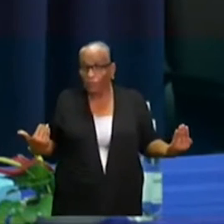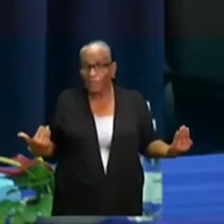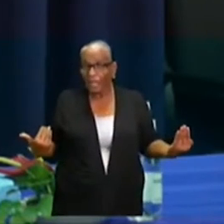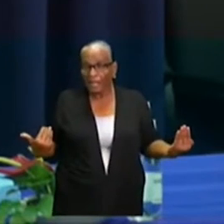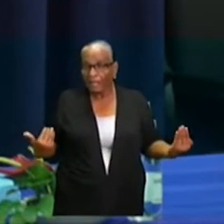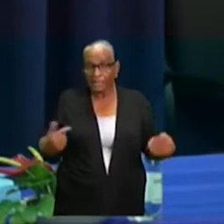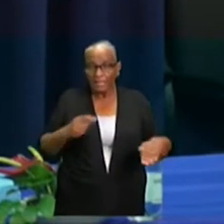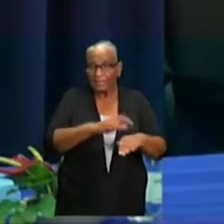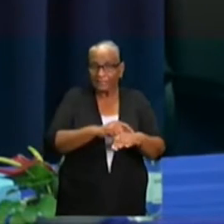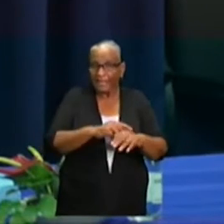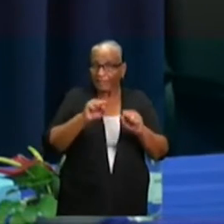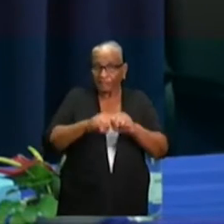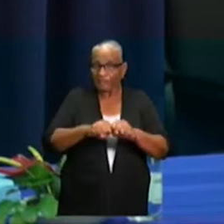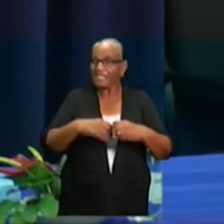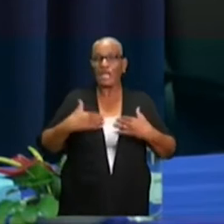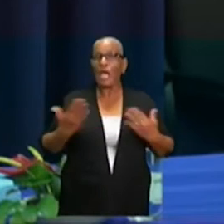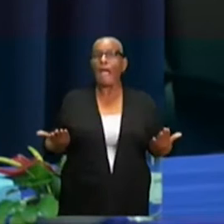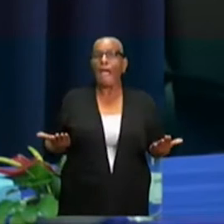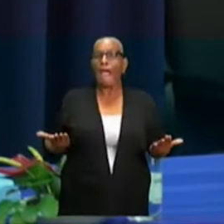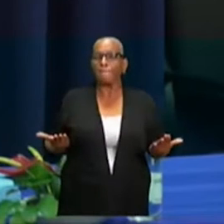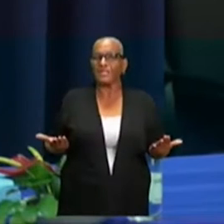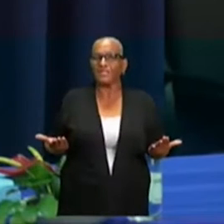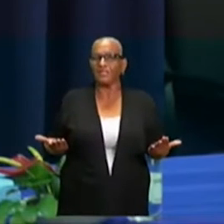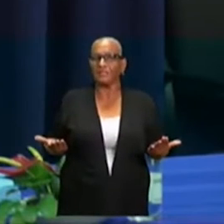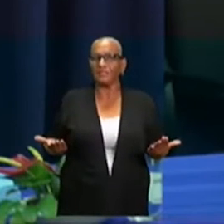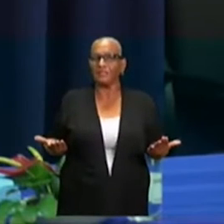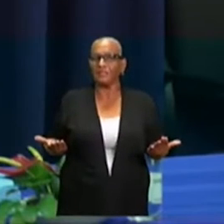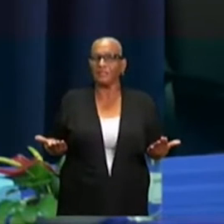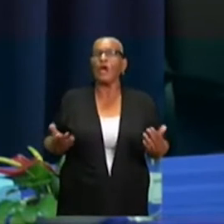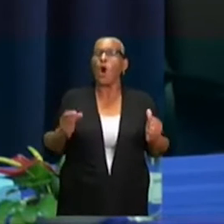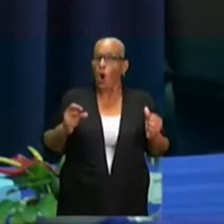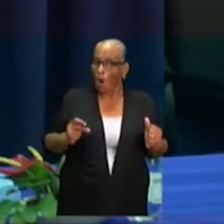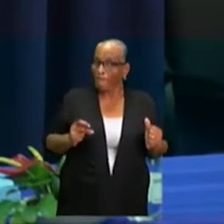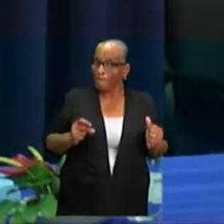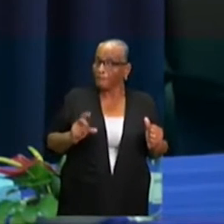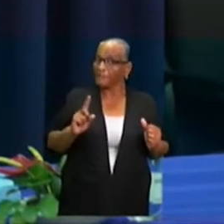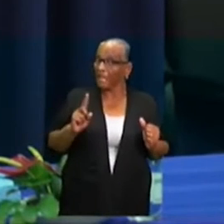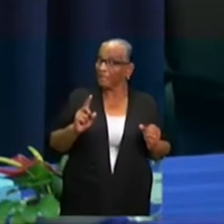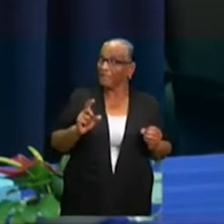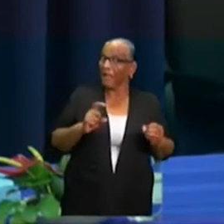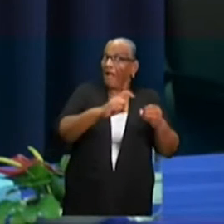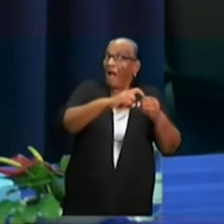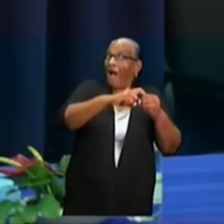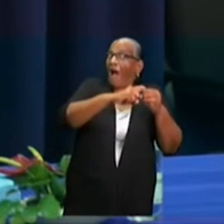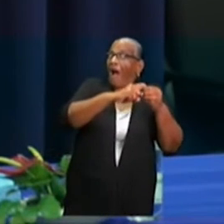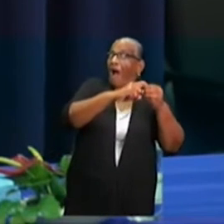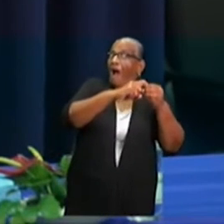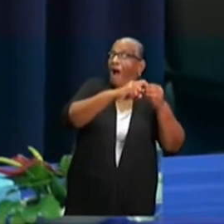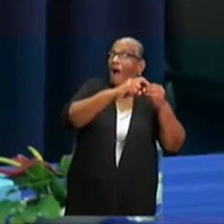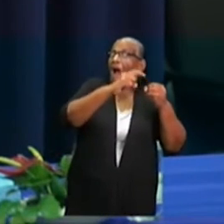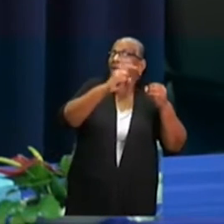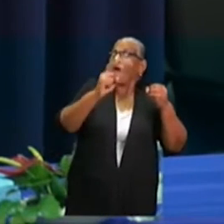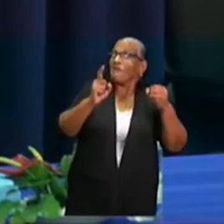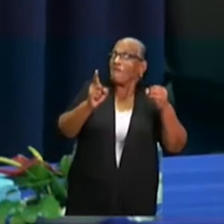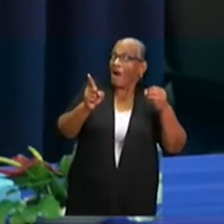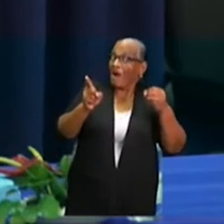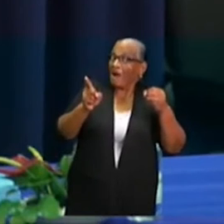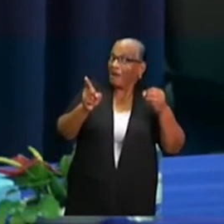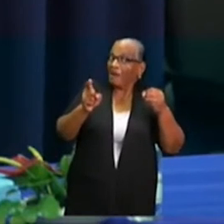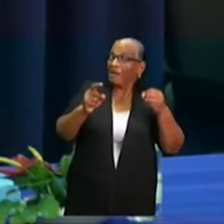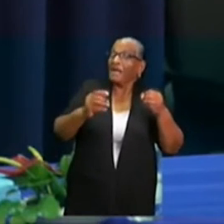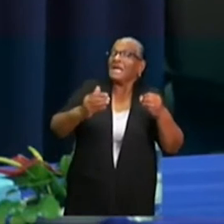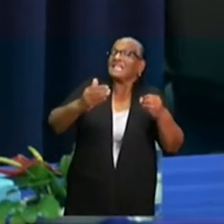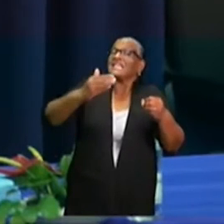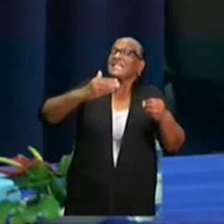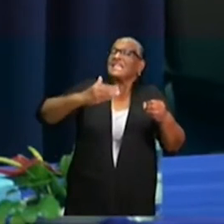verdere maatregelen worden aangepast, omdat dat afhankelijk zal zijn van de ontwikkelingen na 21 februari.